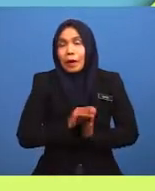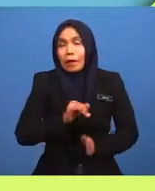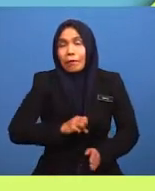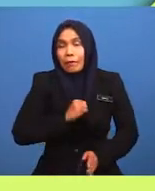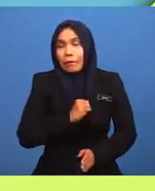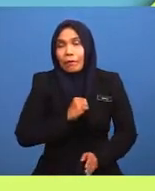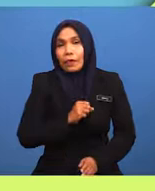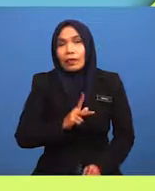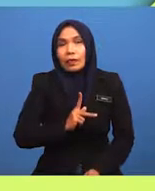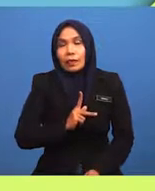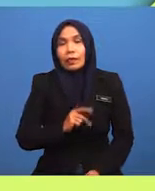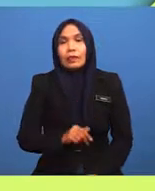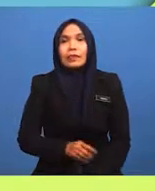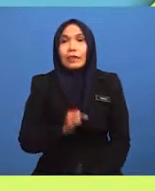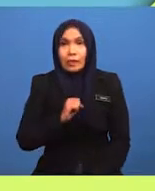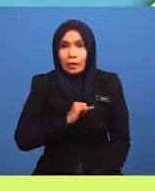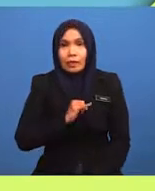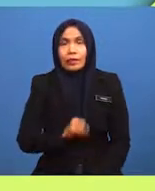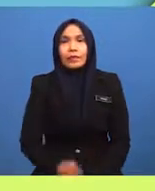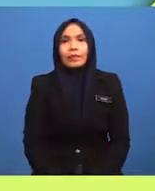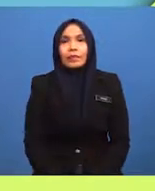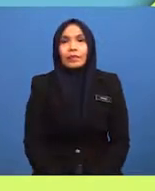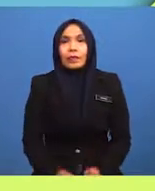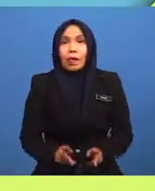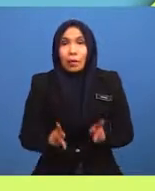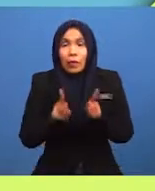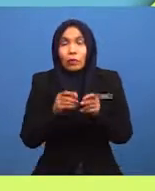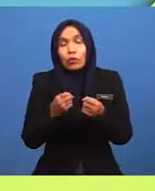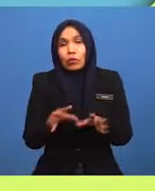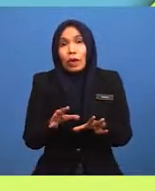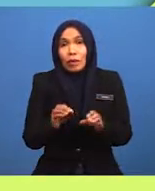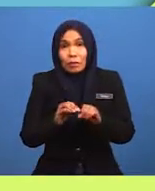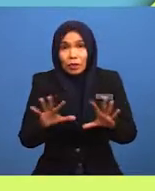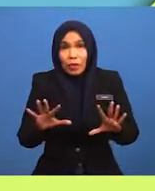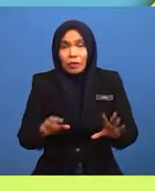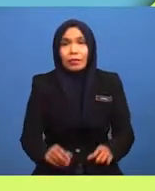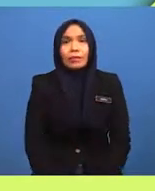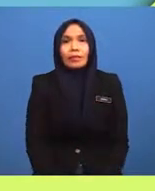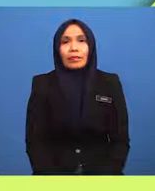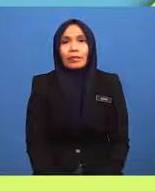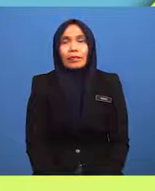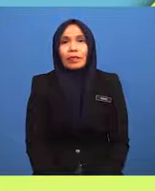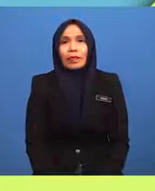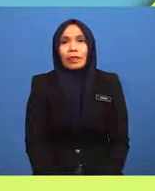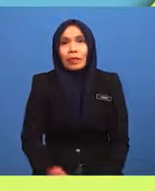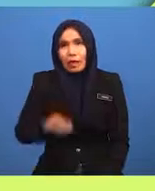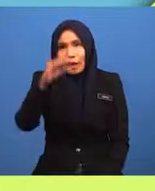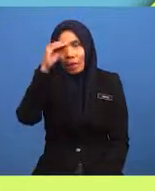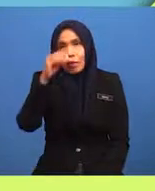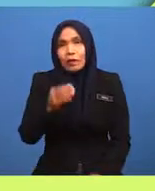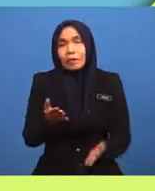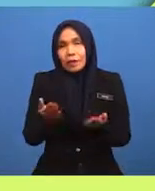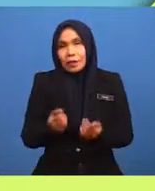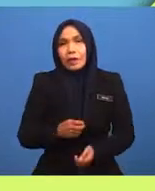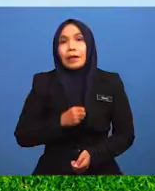Alamak, pasu dah pecah. Abang minta maaf, Dek. Tidak mengapa, Abang. Saya tahu, Abang tidak